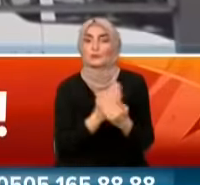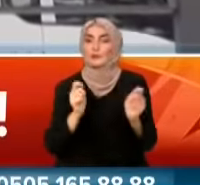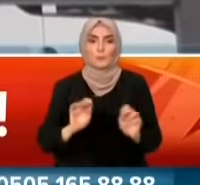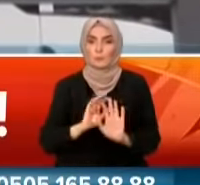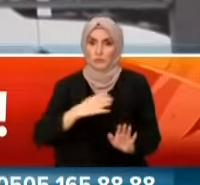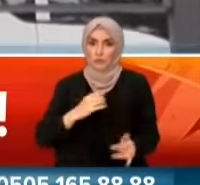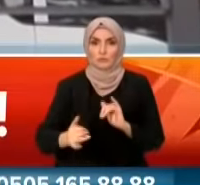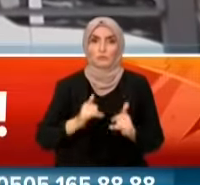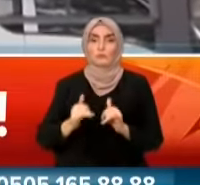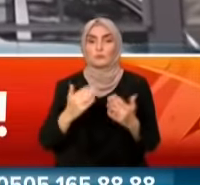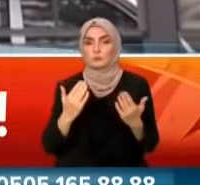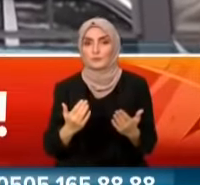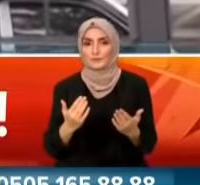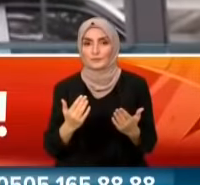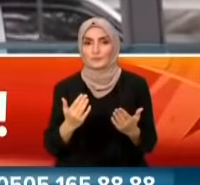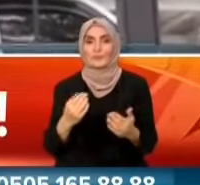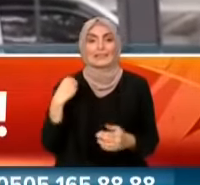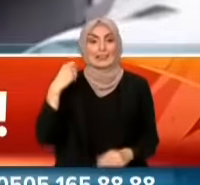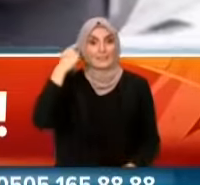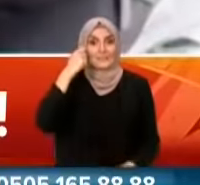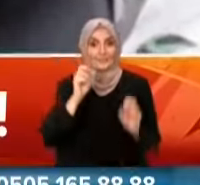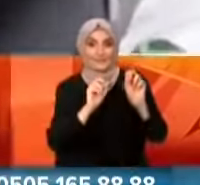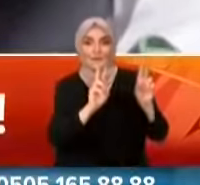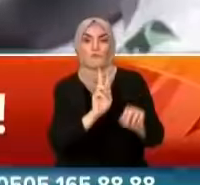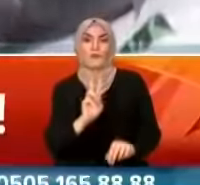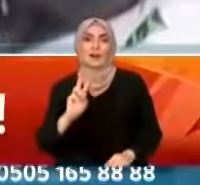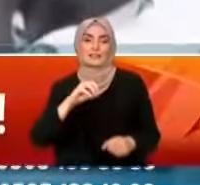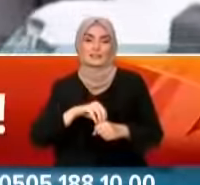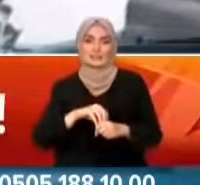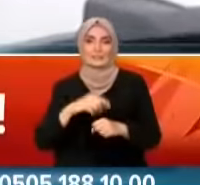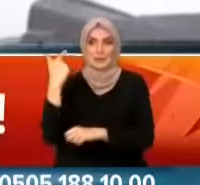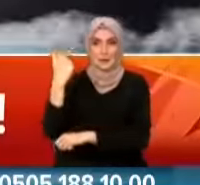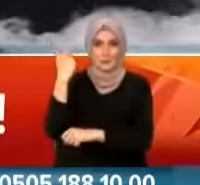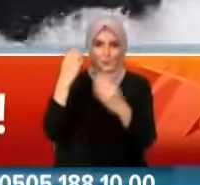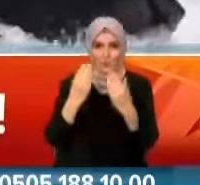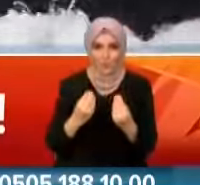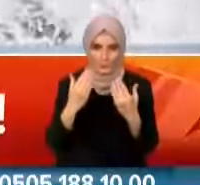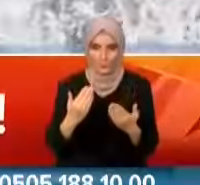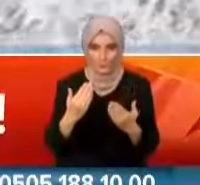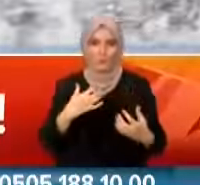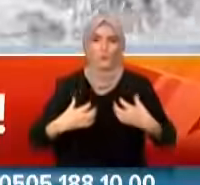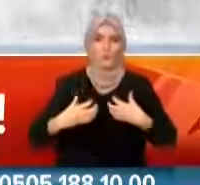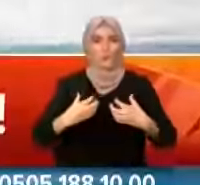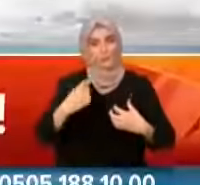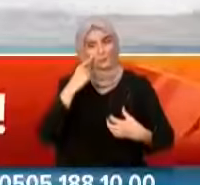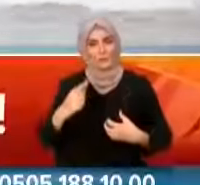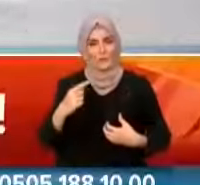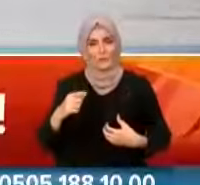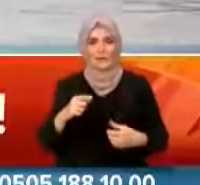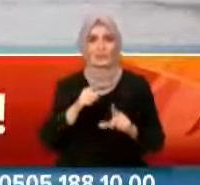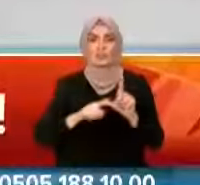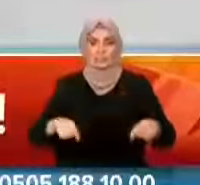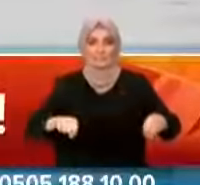Chan, Vanguard isimli yeni filmi için kameraların karşısındaydı. Rol gereği bir nehirde jet ski ile düşmanlarından kaçacaktı.